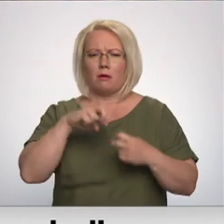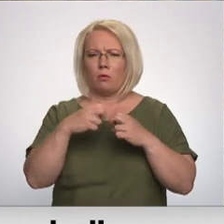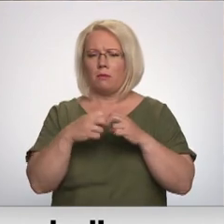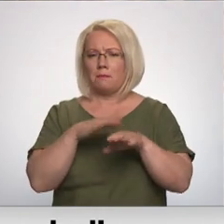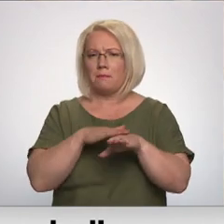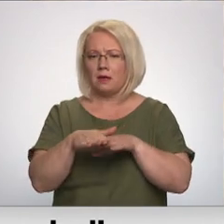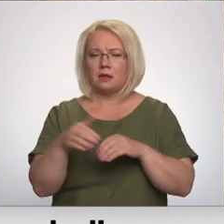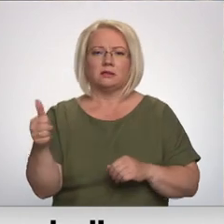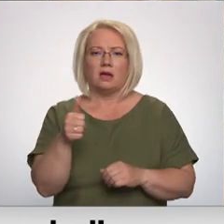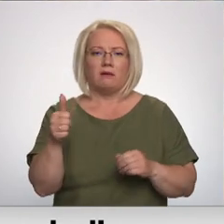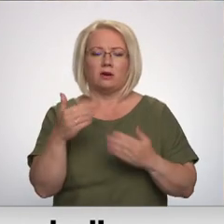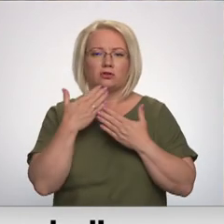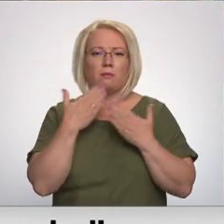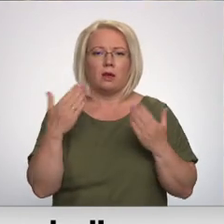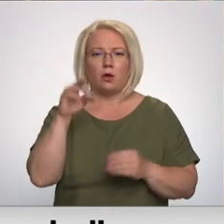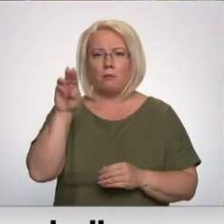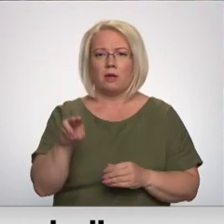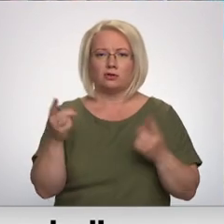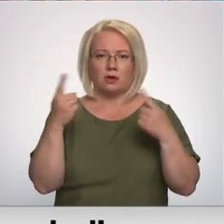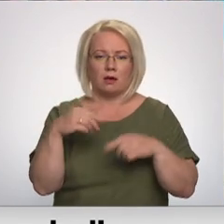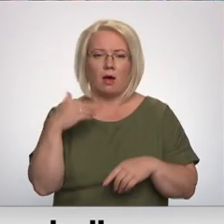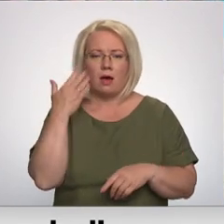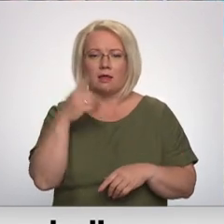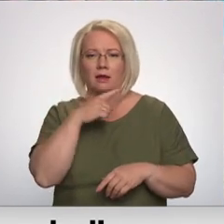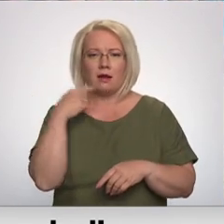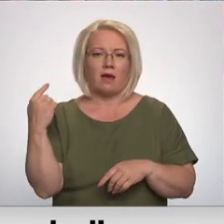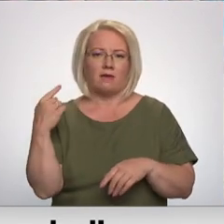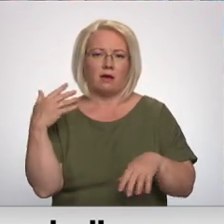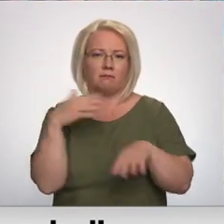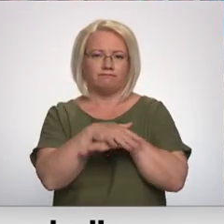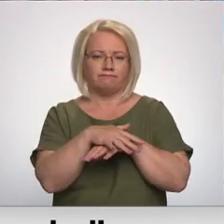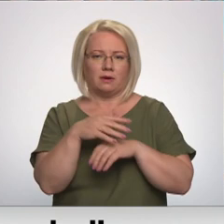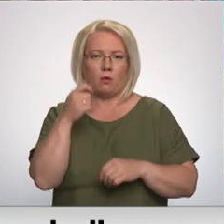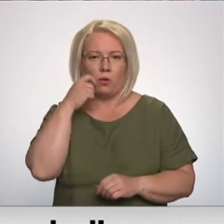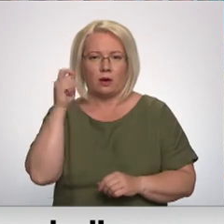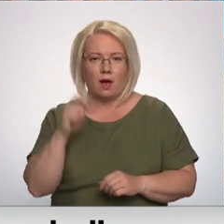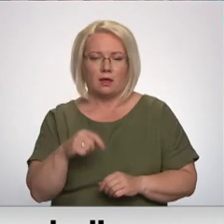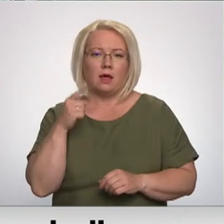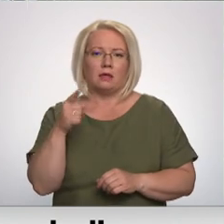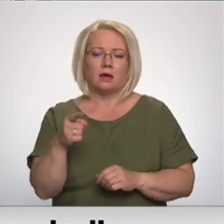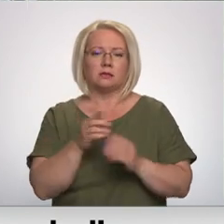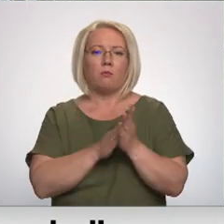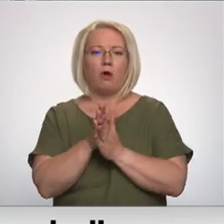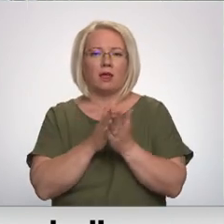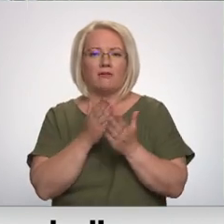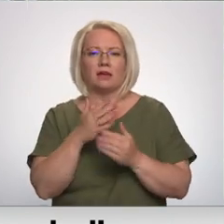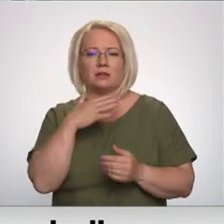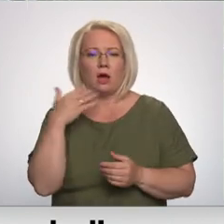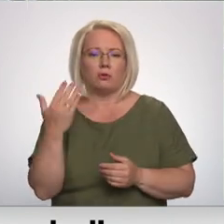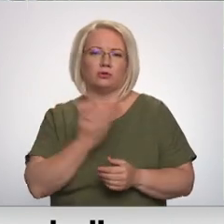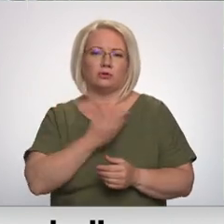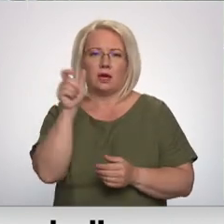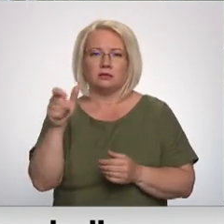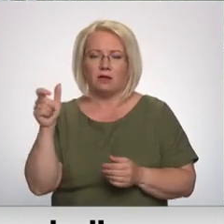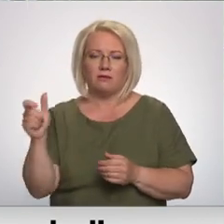jo sevišķi pēdējo mēnešu laikā, kad Krievija īsteno karadarbību Ukrainā. Tas gan motivējis daudzus Latvijas iedzīvotājus